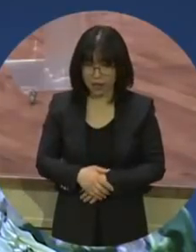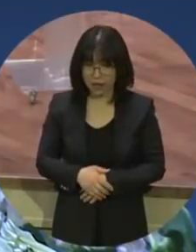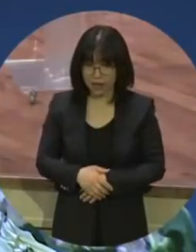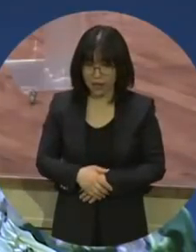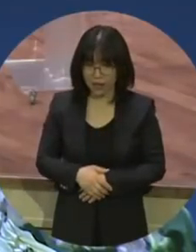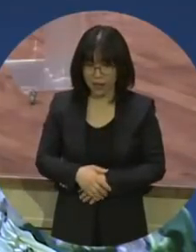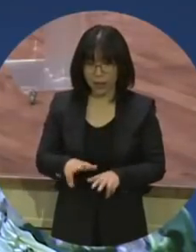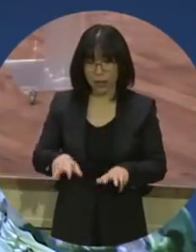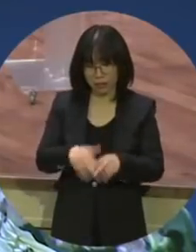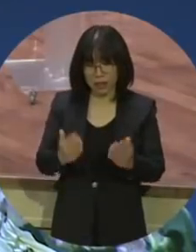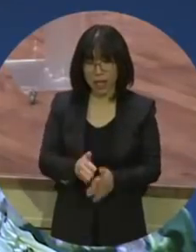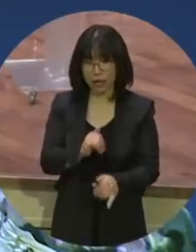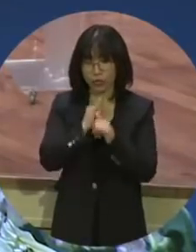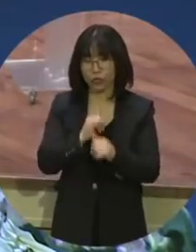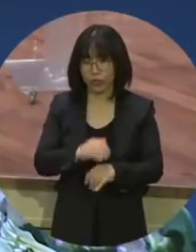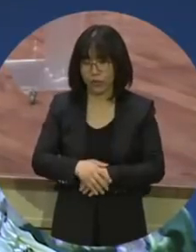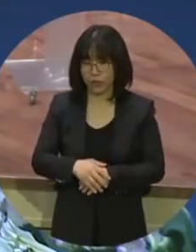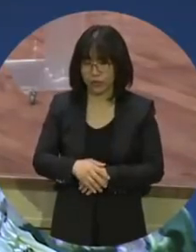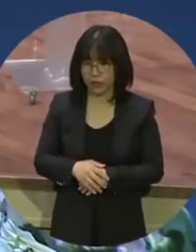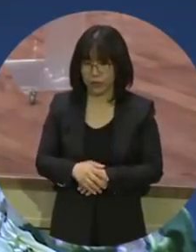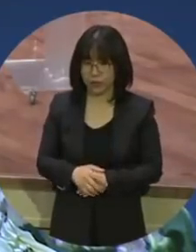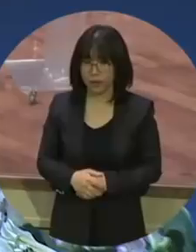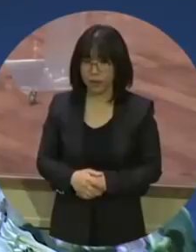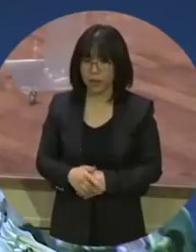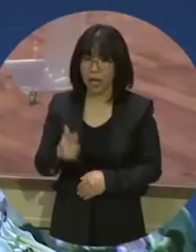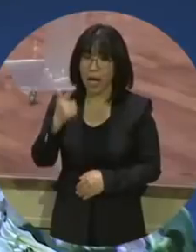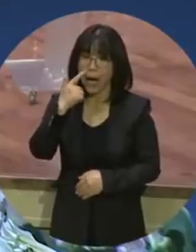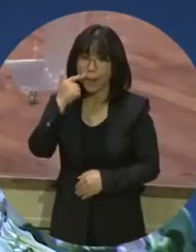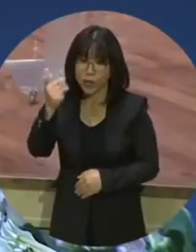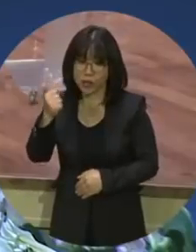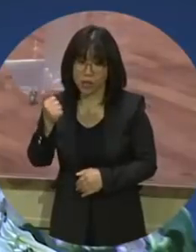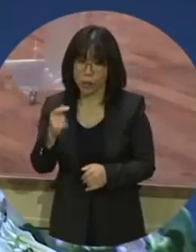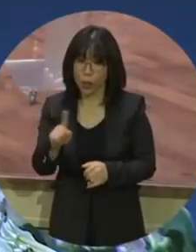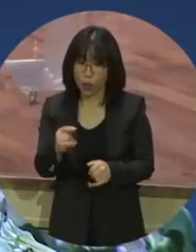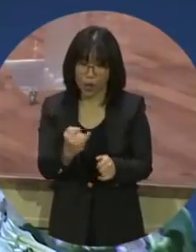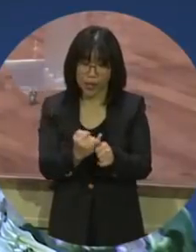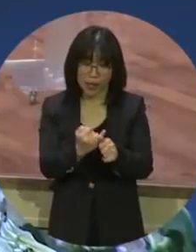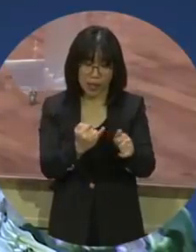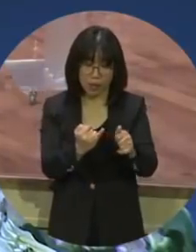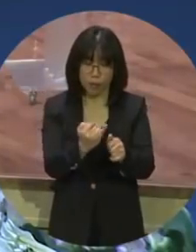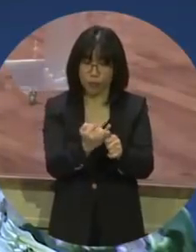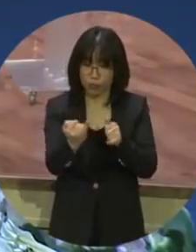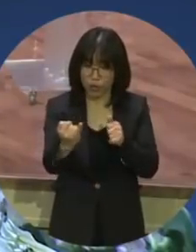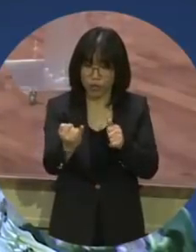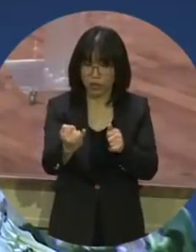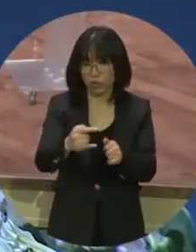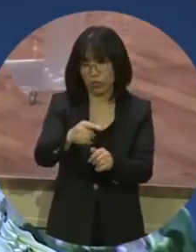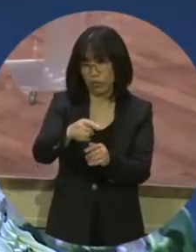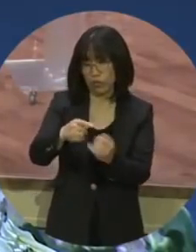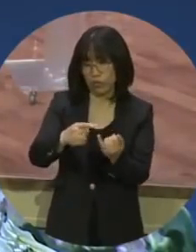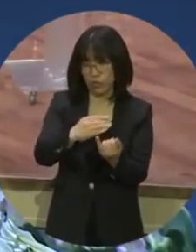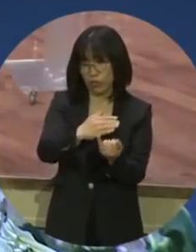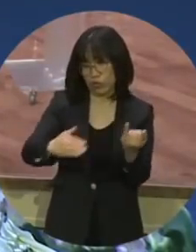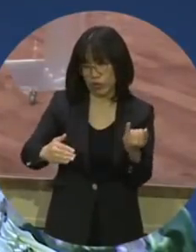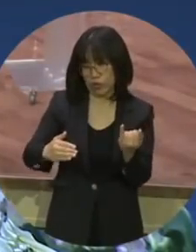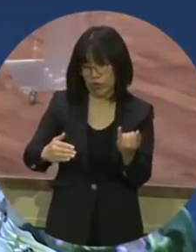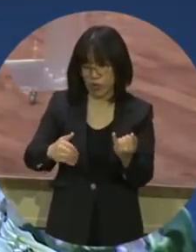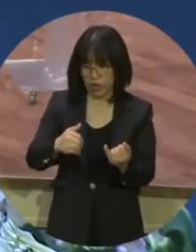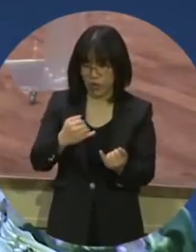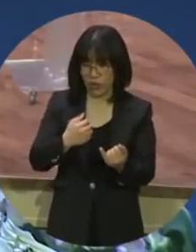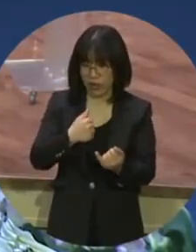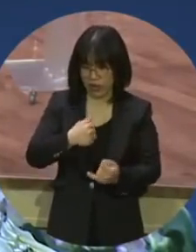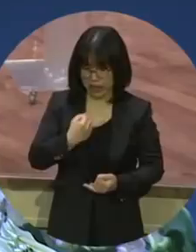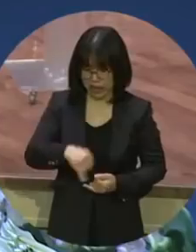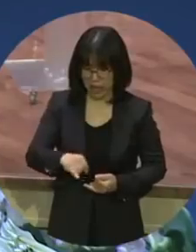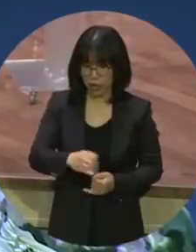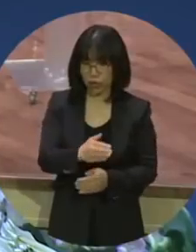그럼 다 죽어야 되는 겁니다. 그러니까 아버지가 이제 와이프 죽이고 중3짜리 딸 죽이고 마지막 막내 아들은 너무 어리니까 그냥